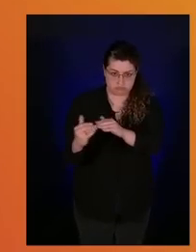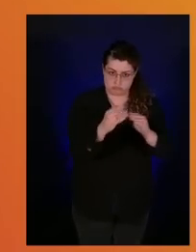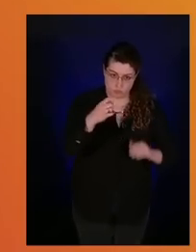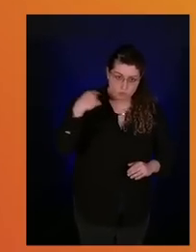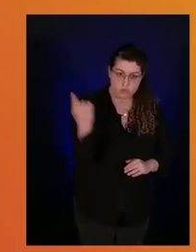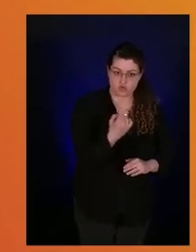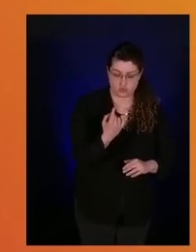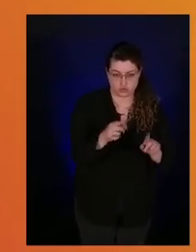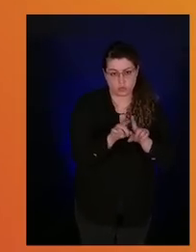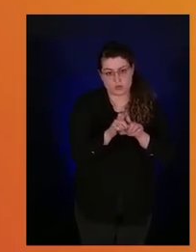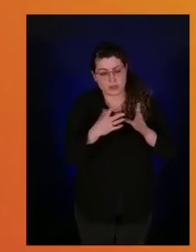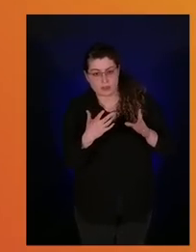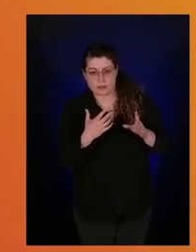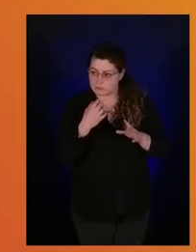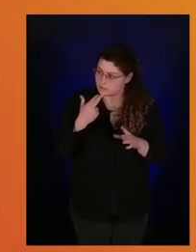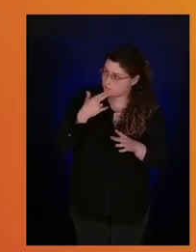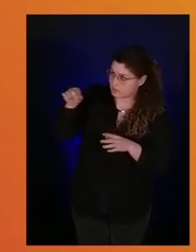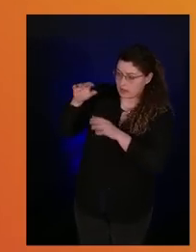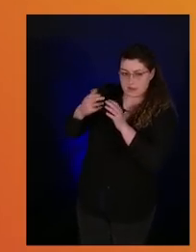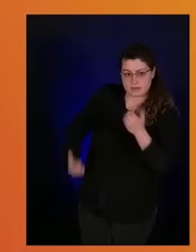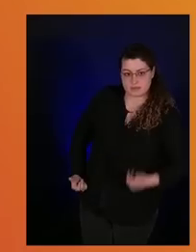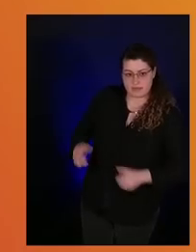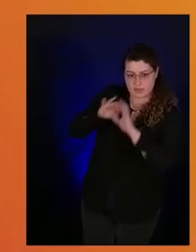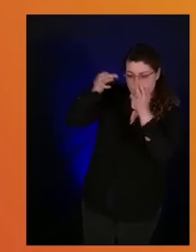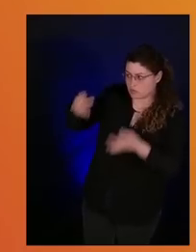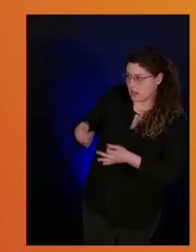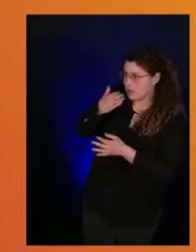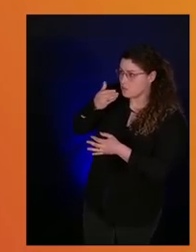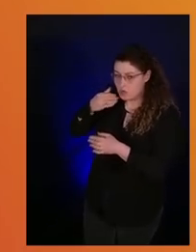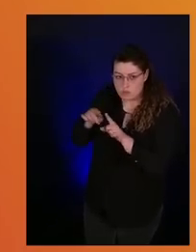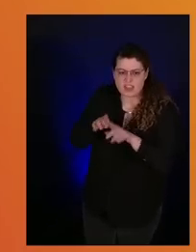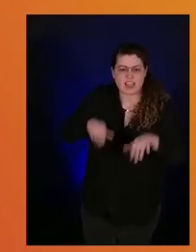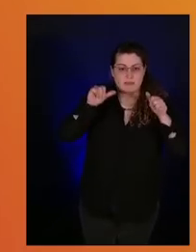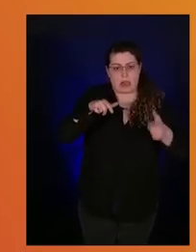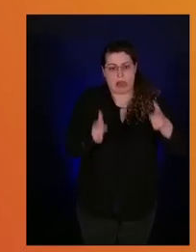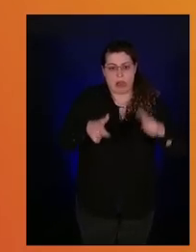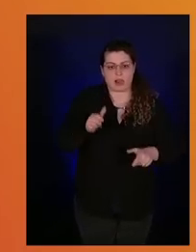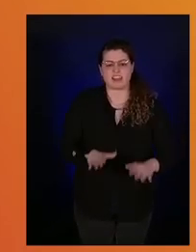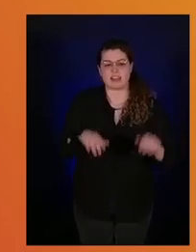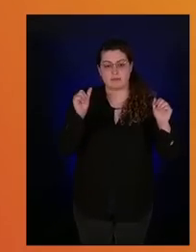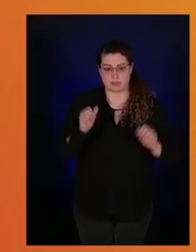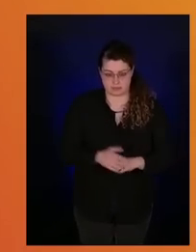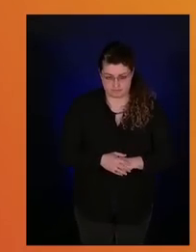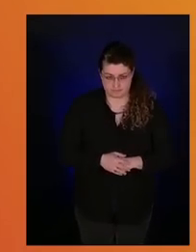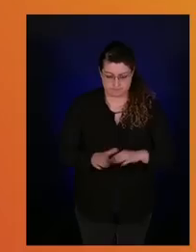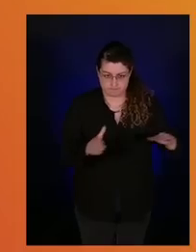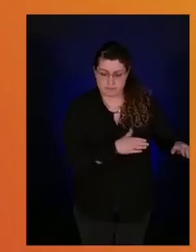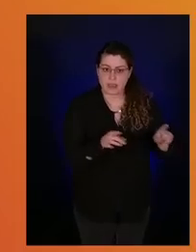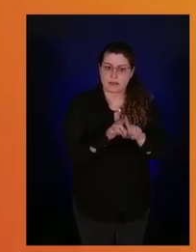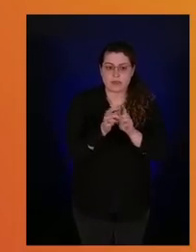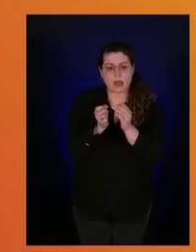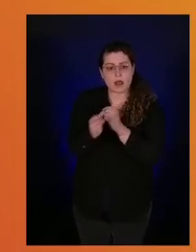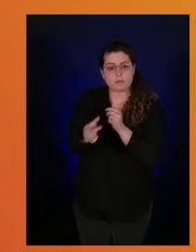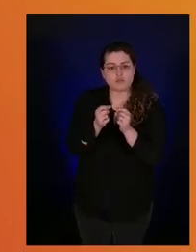faciliter le travail du service comptable et éviter les dysfonctionnements. Concernant les remboursements de frais, il ne peut